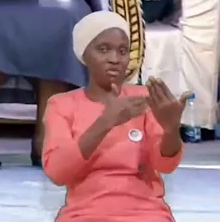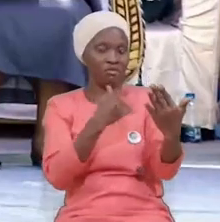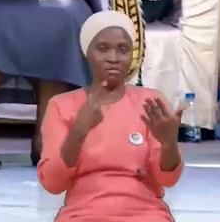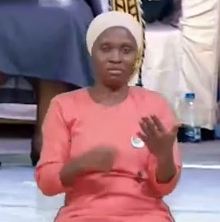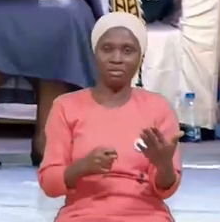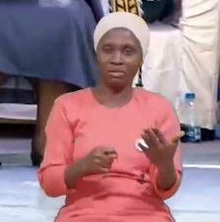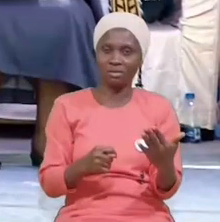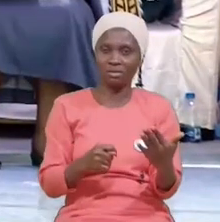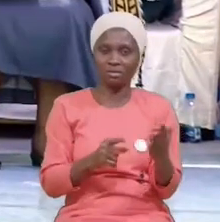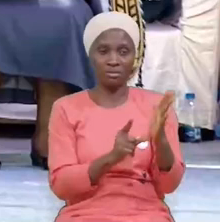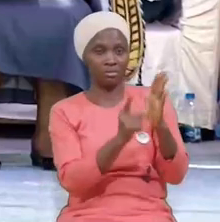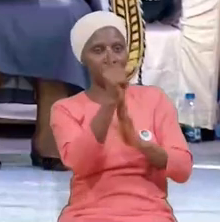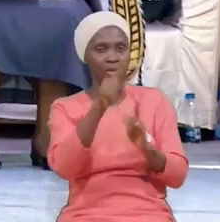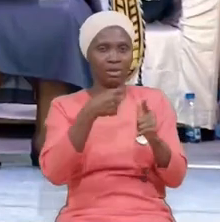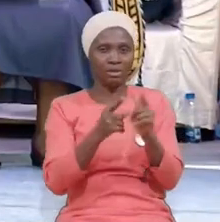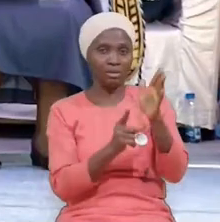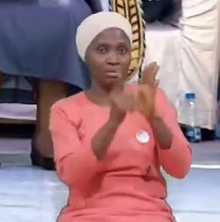Et Goliath l'a rabaissé.